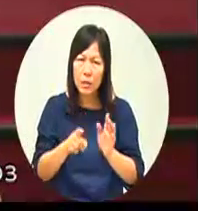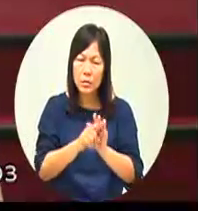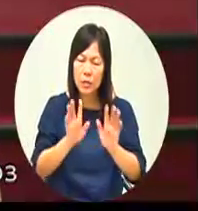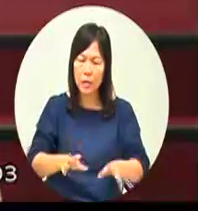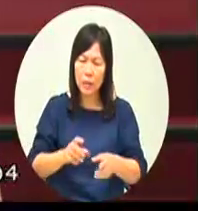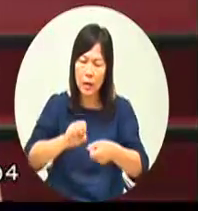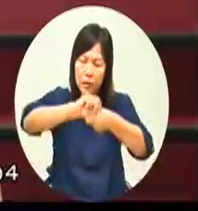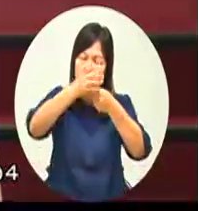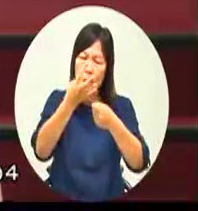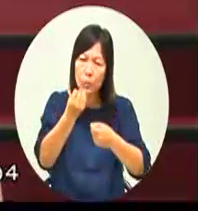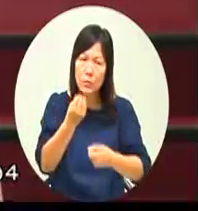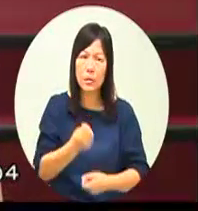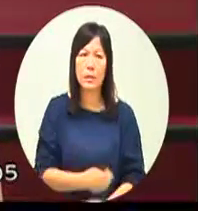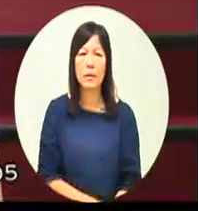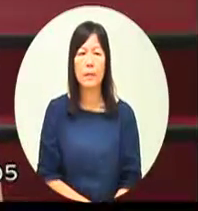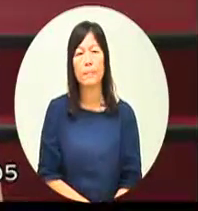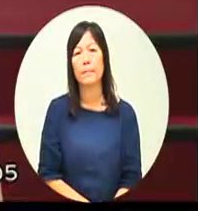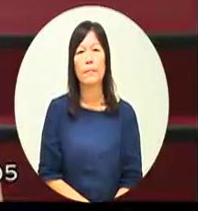少？